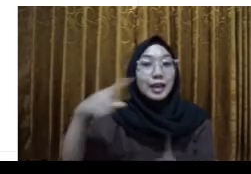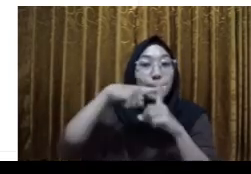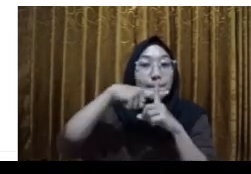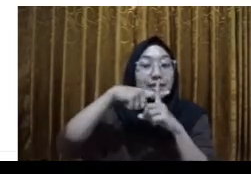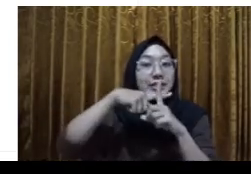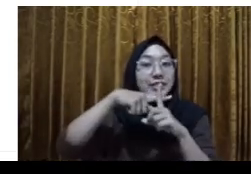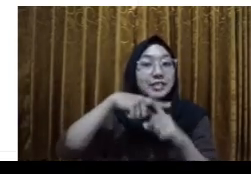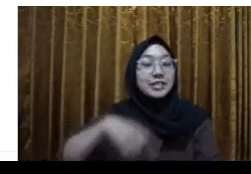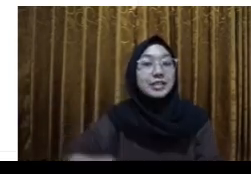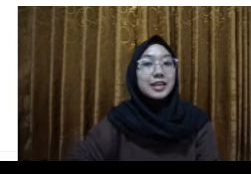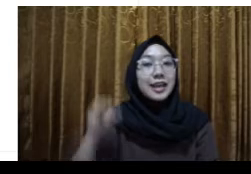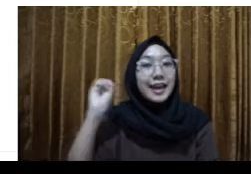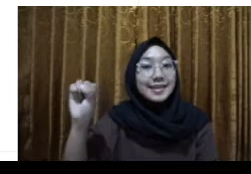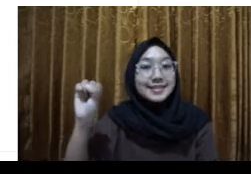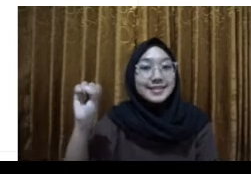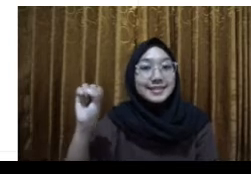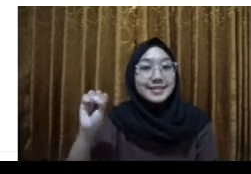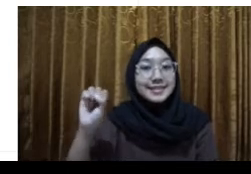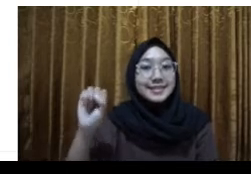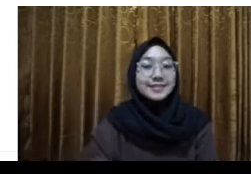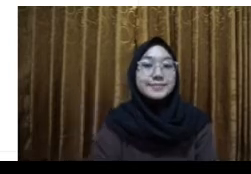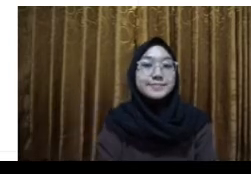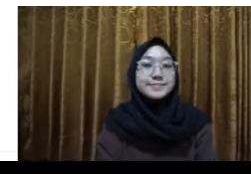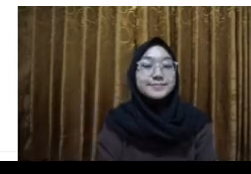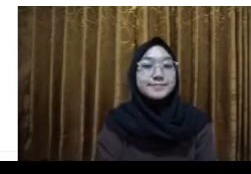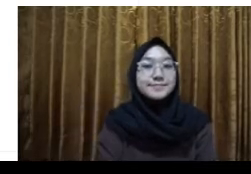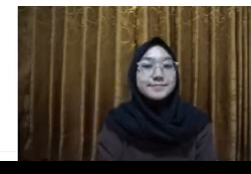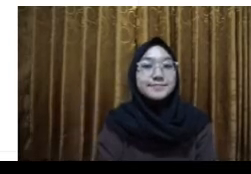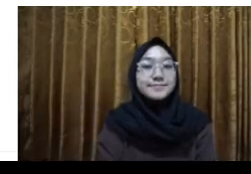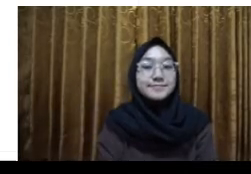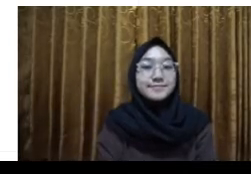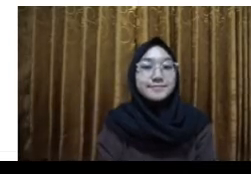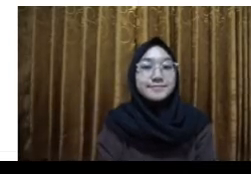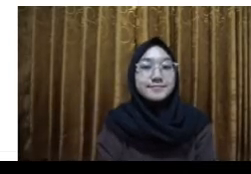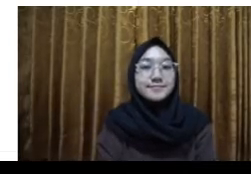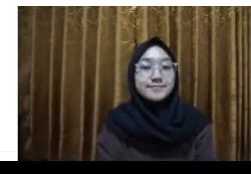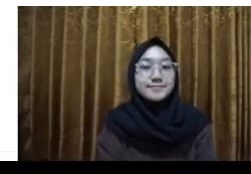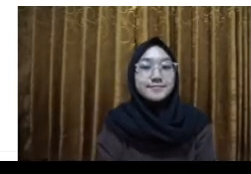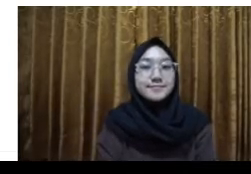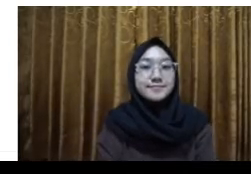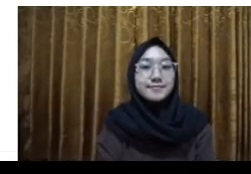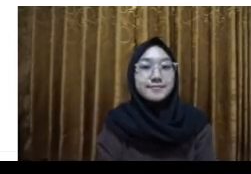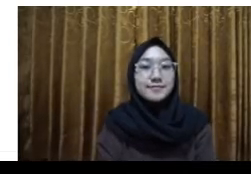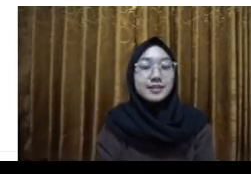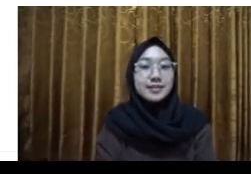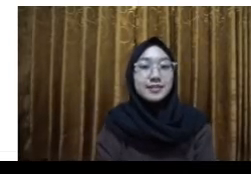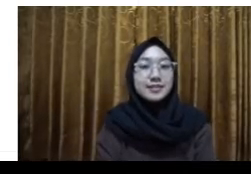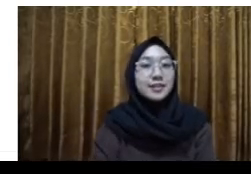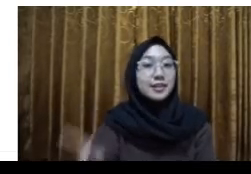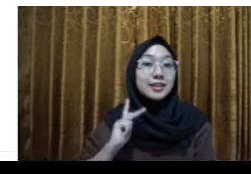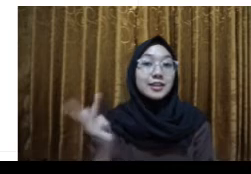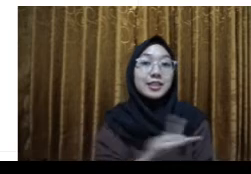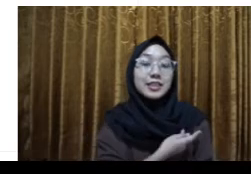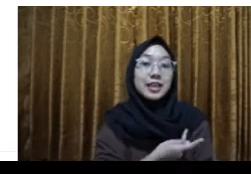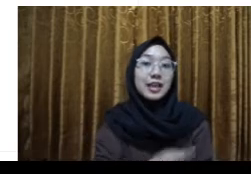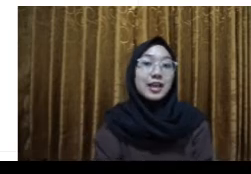huruf S dengan tombol ALT. Sudah tersimpan saat ini filenya di dokumen. Do not ask me